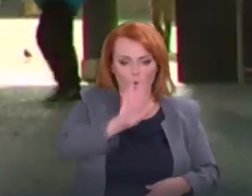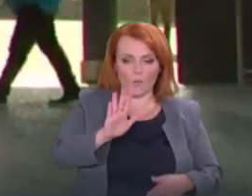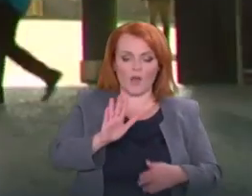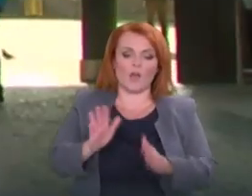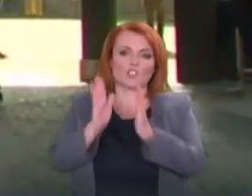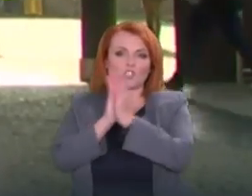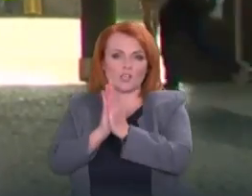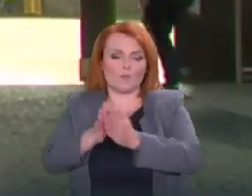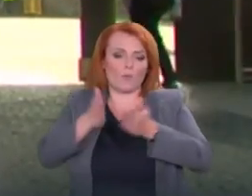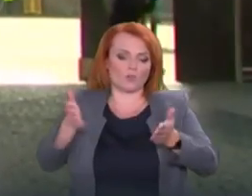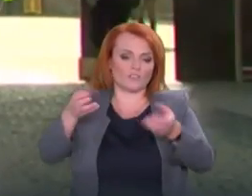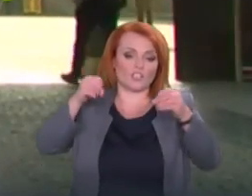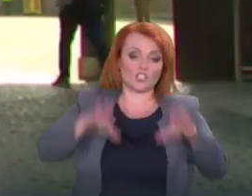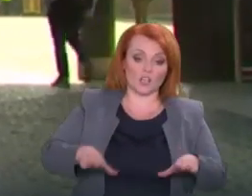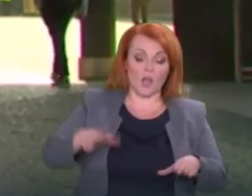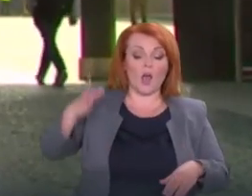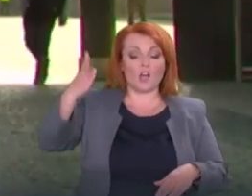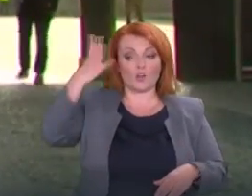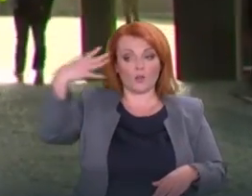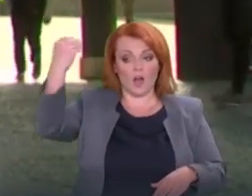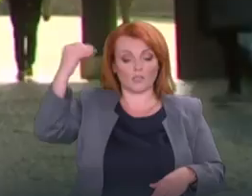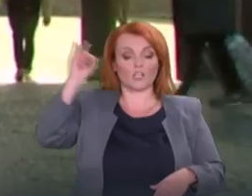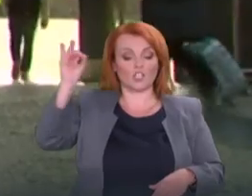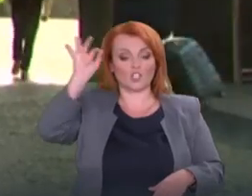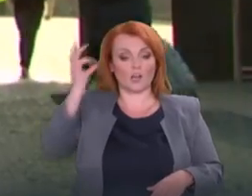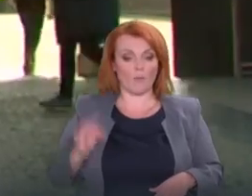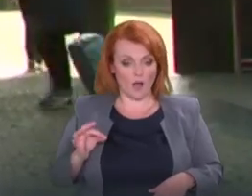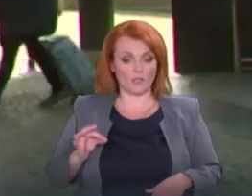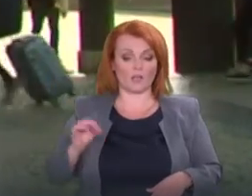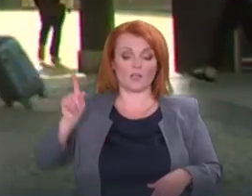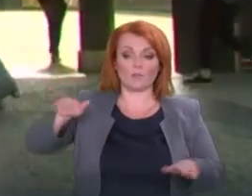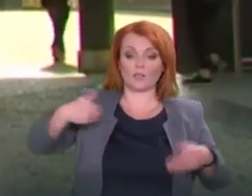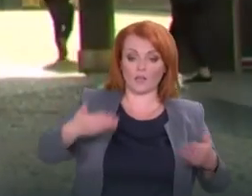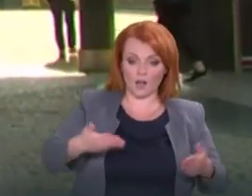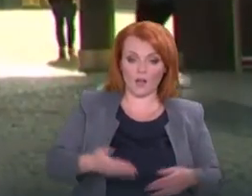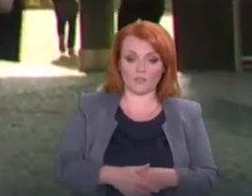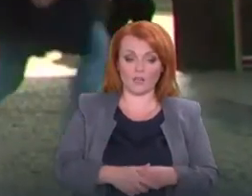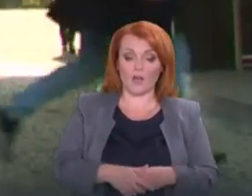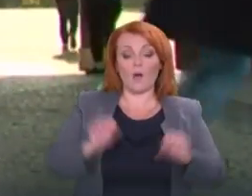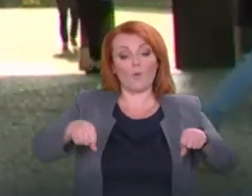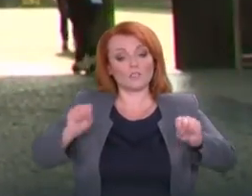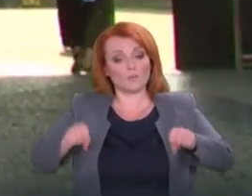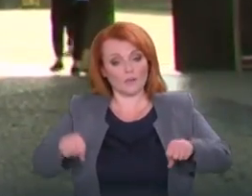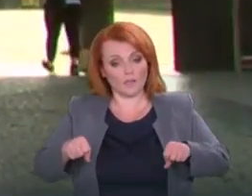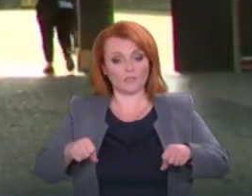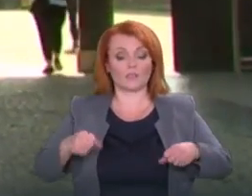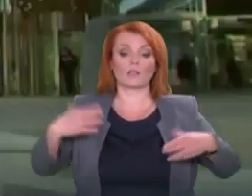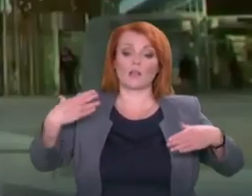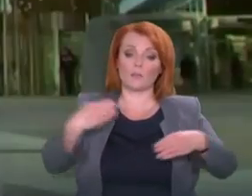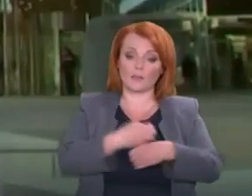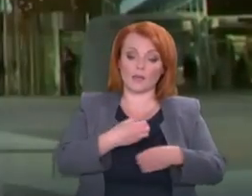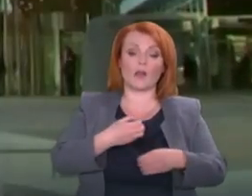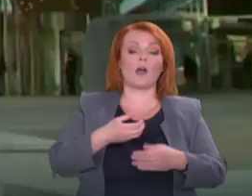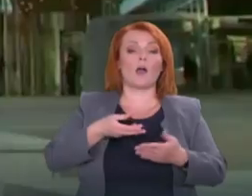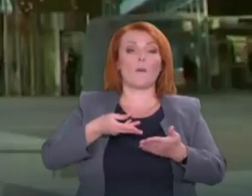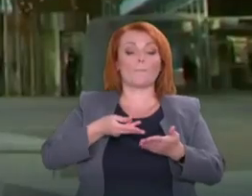măsură, în timp ce Olanda și Germania rămân sceptice. Una dintre propunerile prezentate este posibilitatea de a limita prețurile la